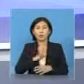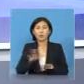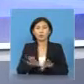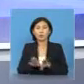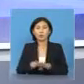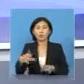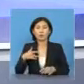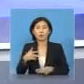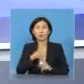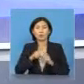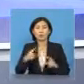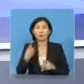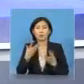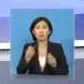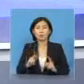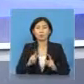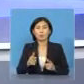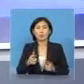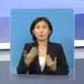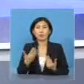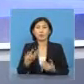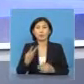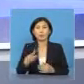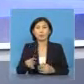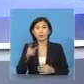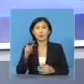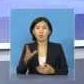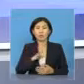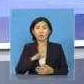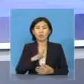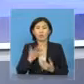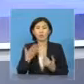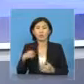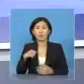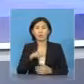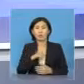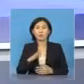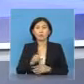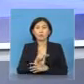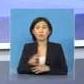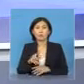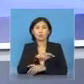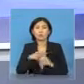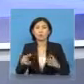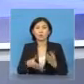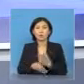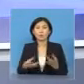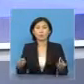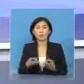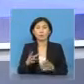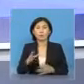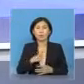в тубдиспансер за один день поступает порой уже менее 20 человек. Хотя в самый пик пандемии медицинская помощь